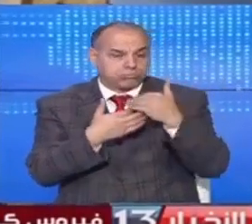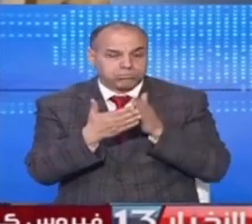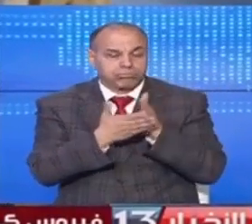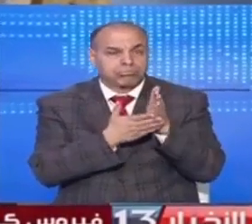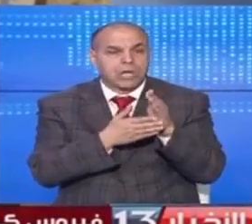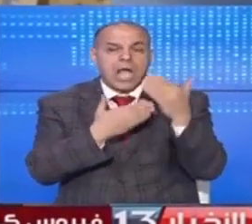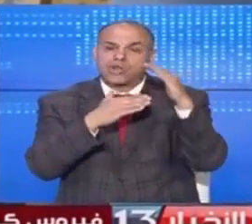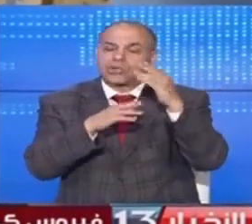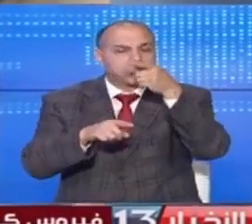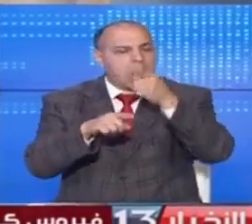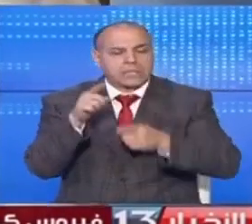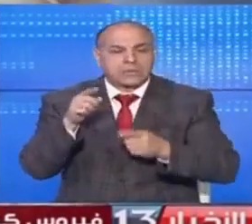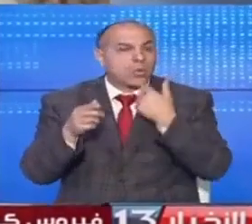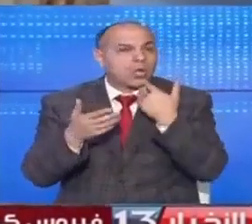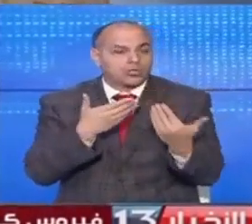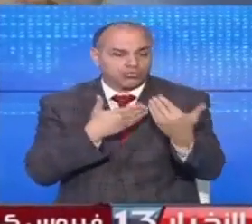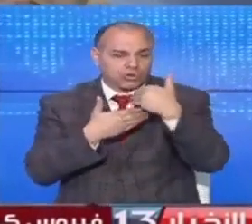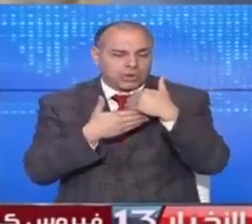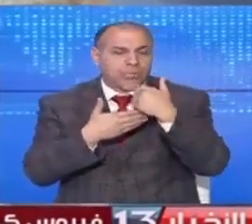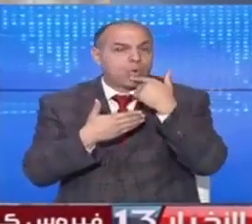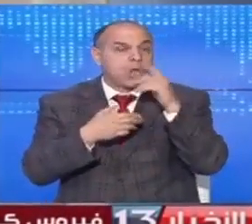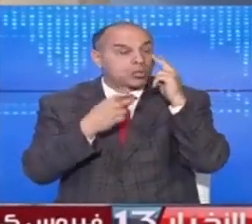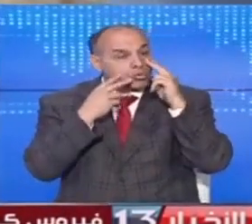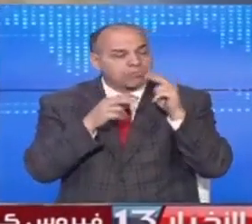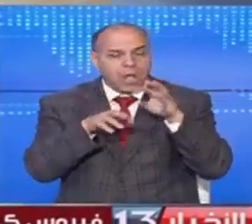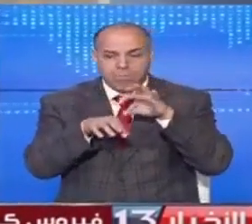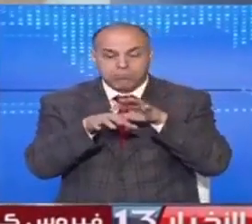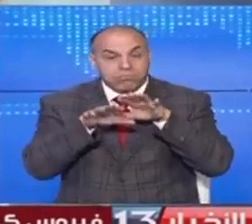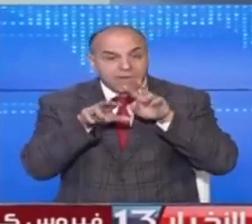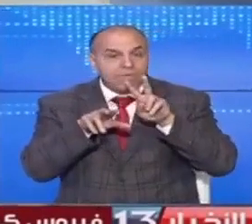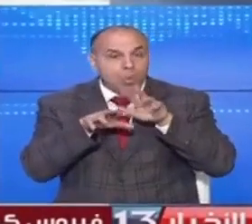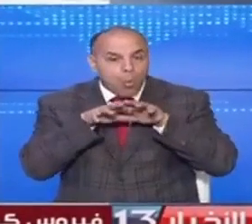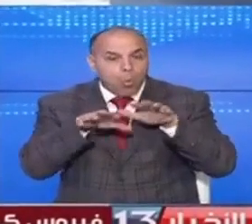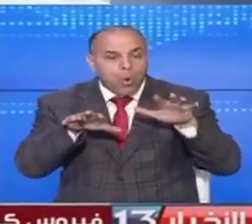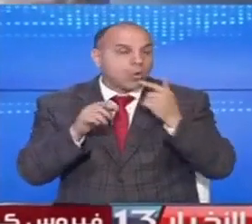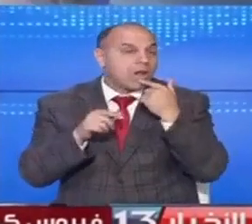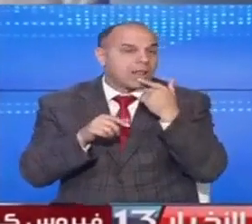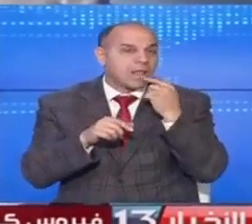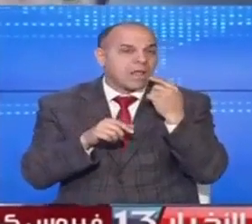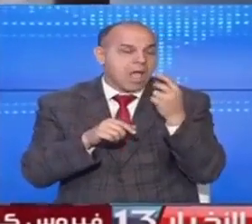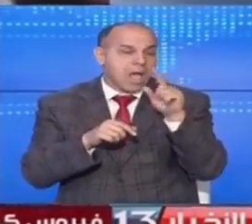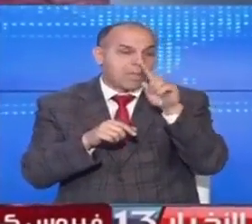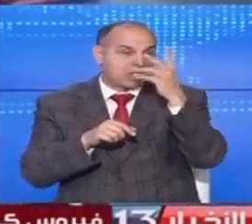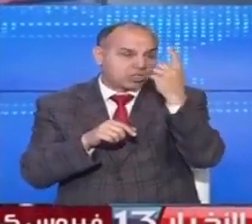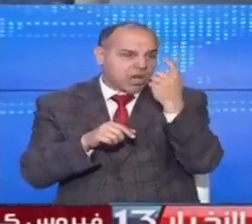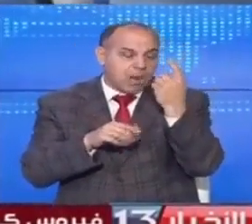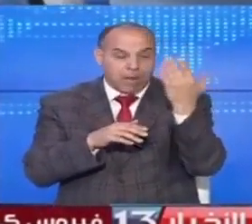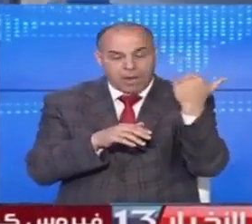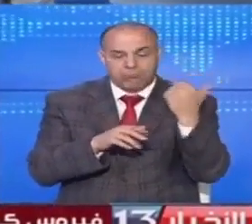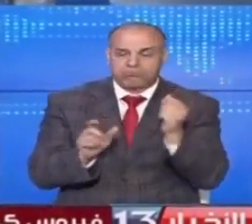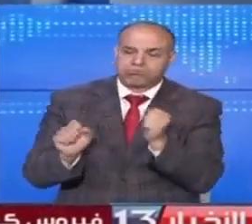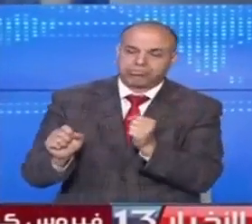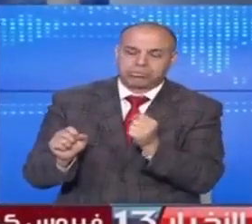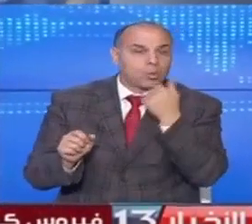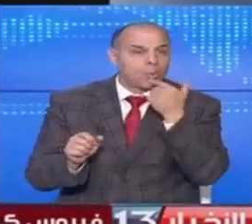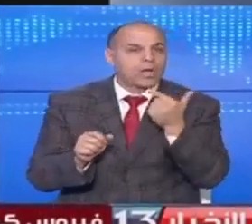الزوار الاجانب الذين زاروا المدن التي شهدت تفشيه لفيروس كورونا خلال اربعه عشر يوما الماضيه على